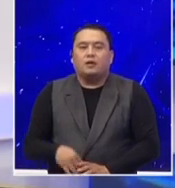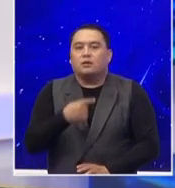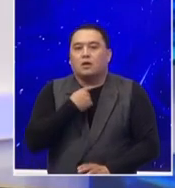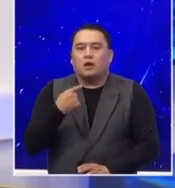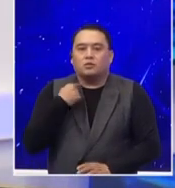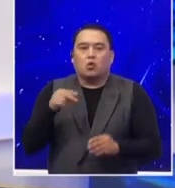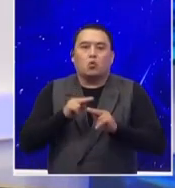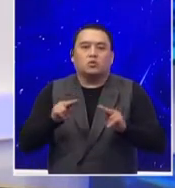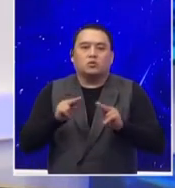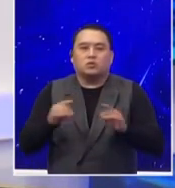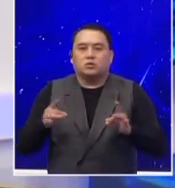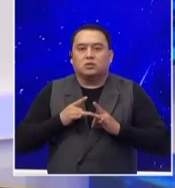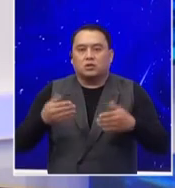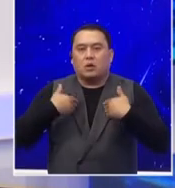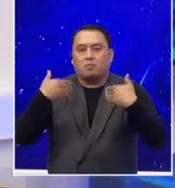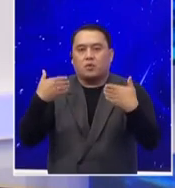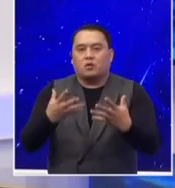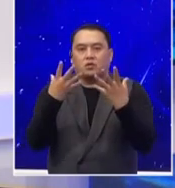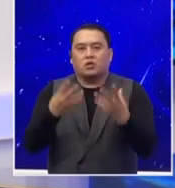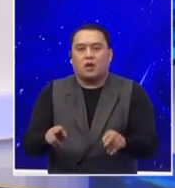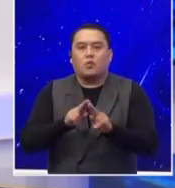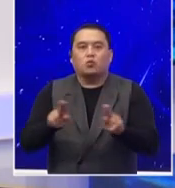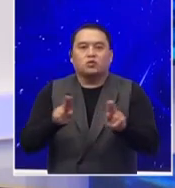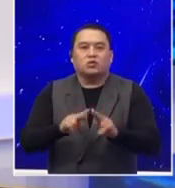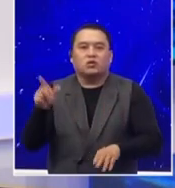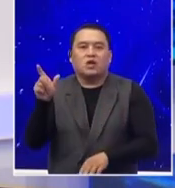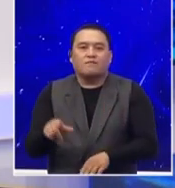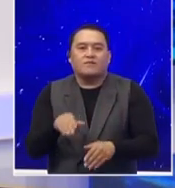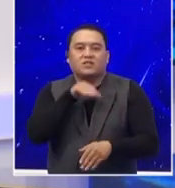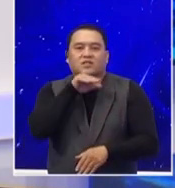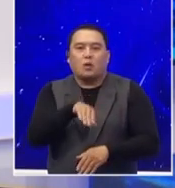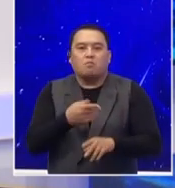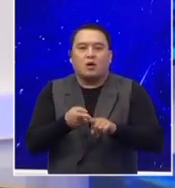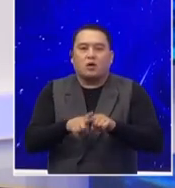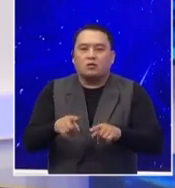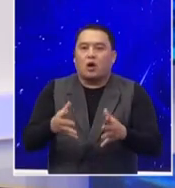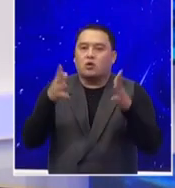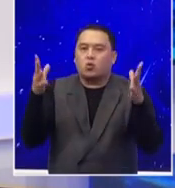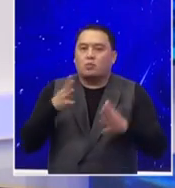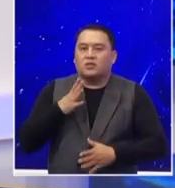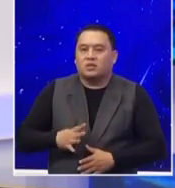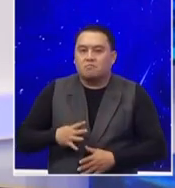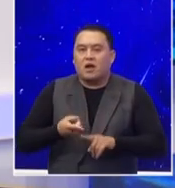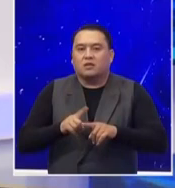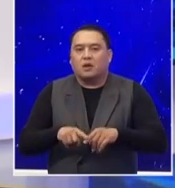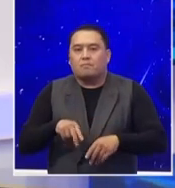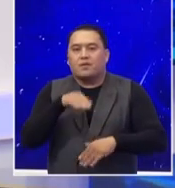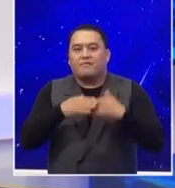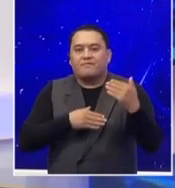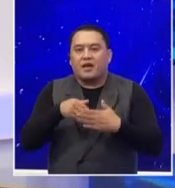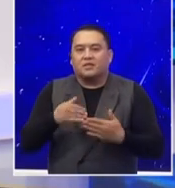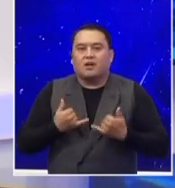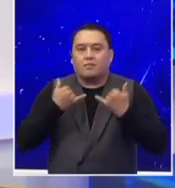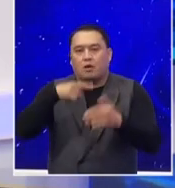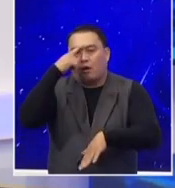Талдыкурганских педагогов торжественно поздравили с Днем Учителя. За высокий профессионализм, огромное терпение и преданность